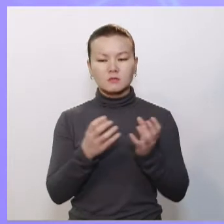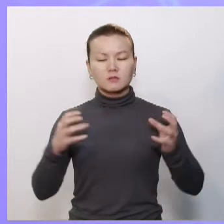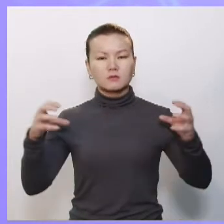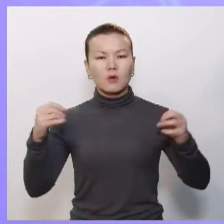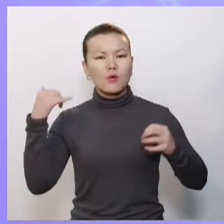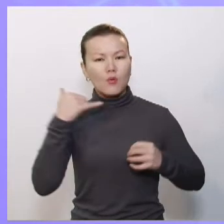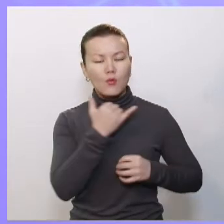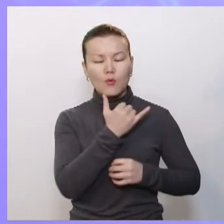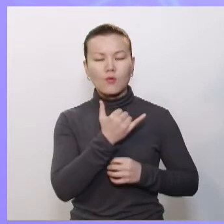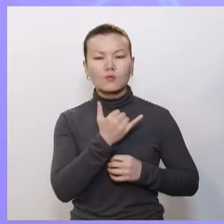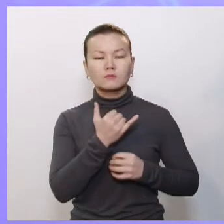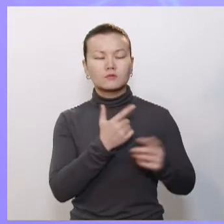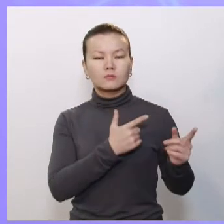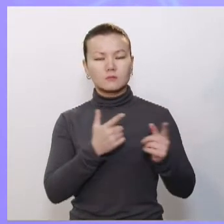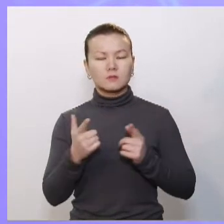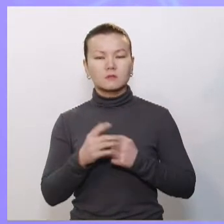Бул кайсы убак?